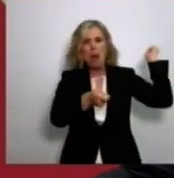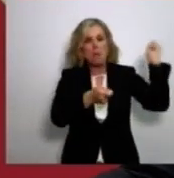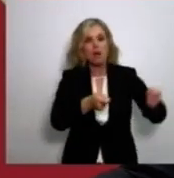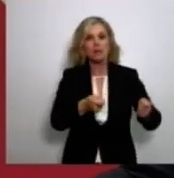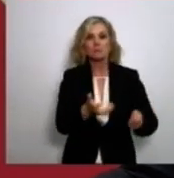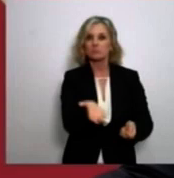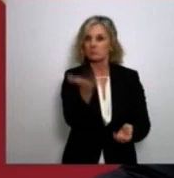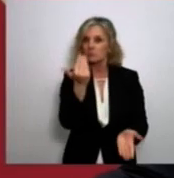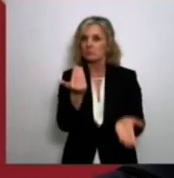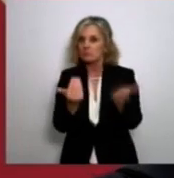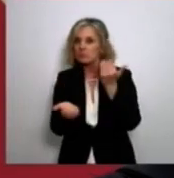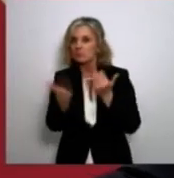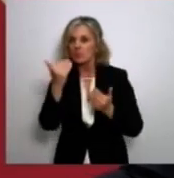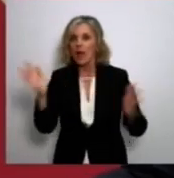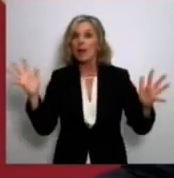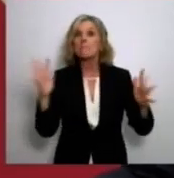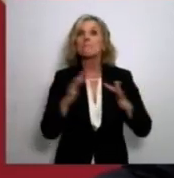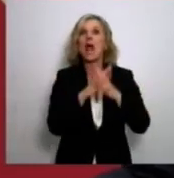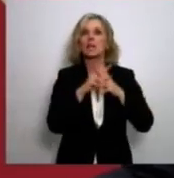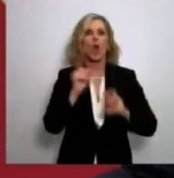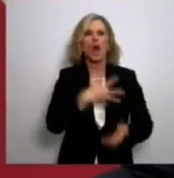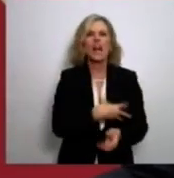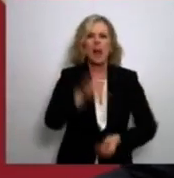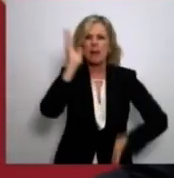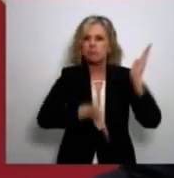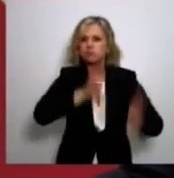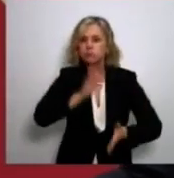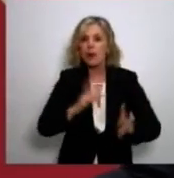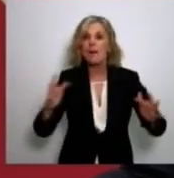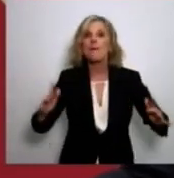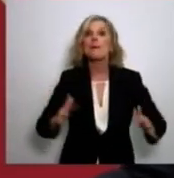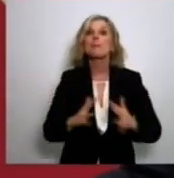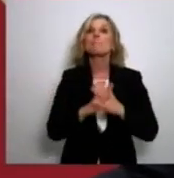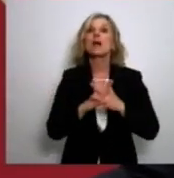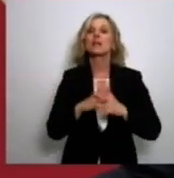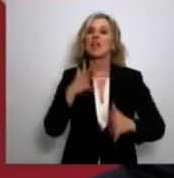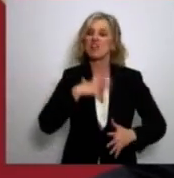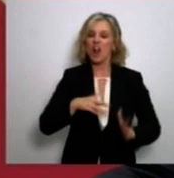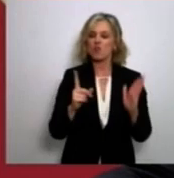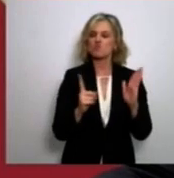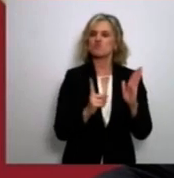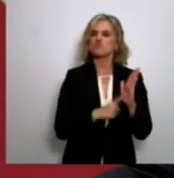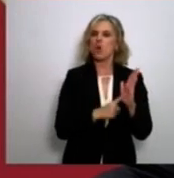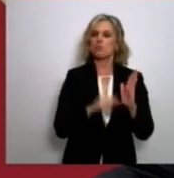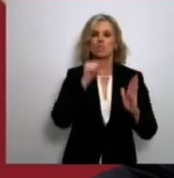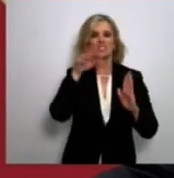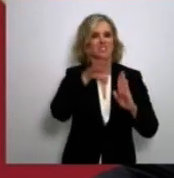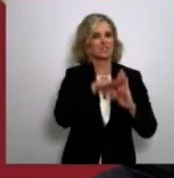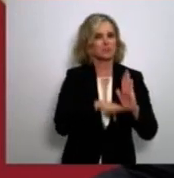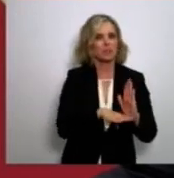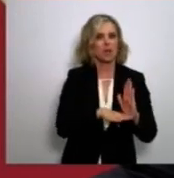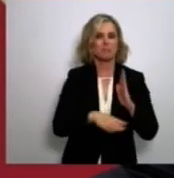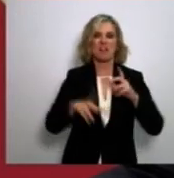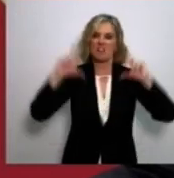Ελάτε σε μία μάχη η οποία δεν θέλει αίμα αυτή τη στιγμή. Είναι μία μάχη που θέλει τον νόμο, θέλει το σύνταγμα, θέλει